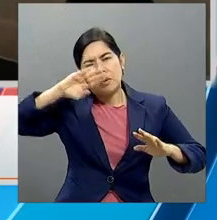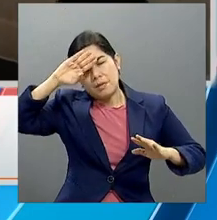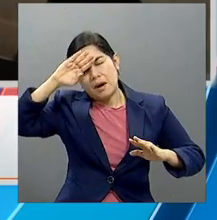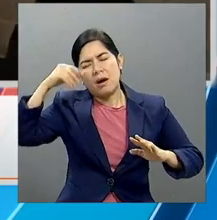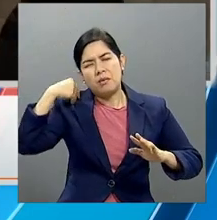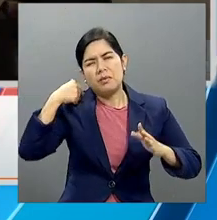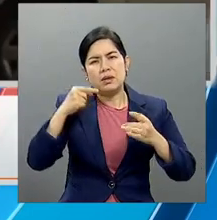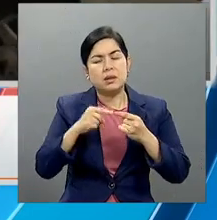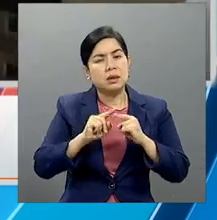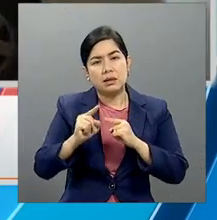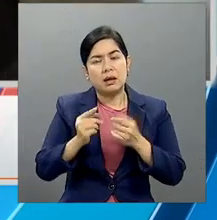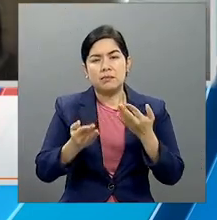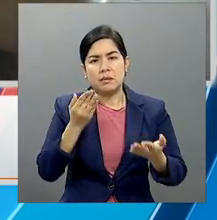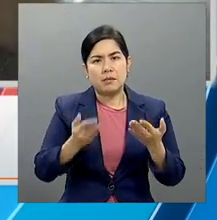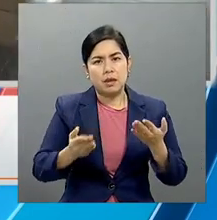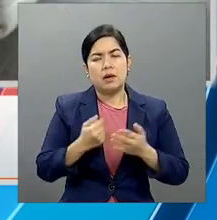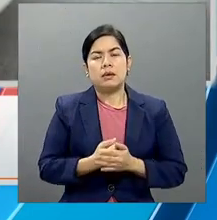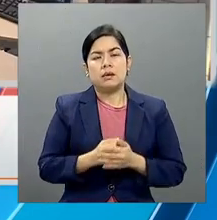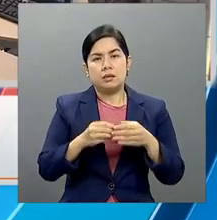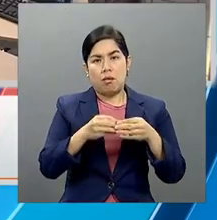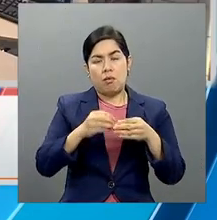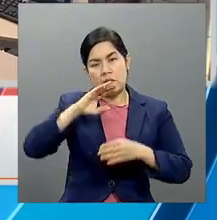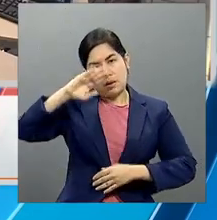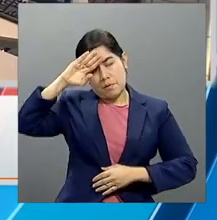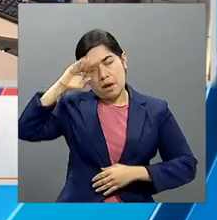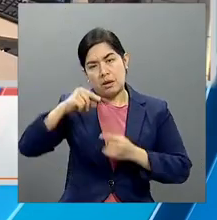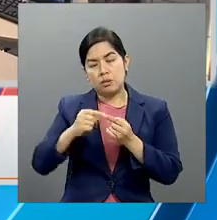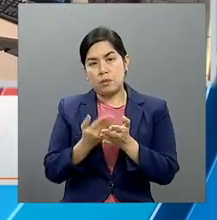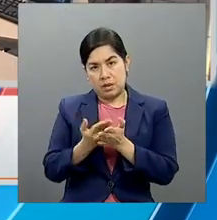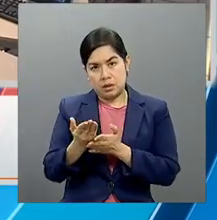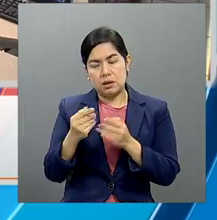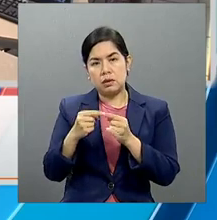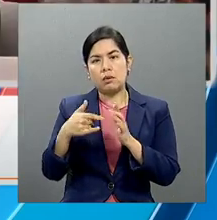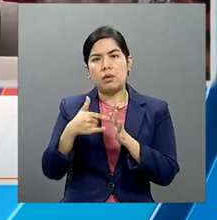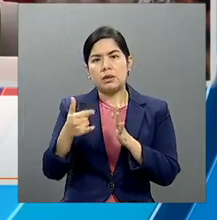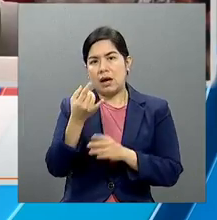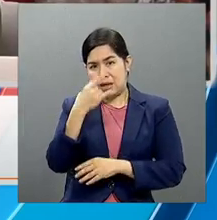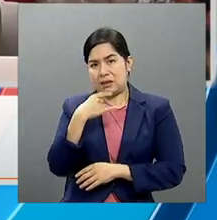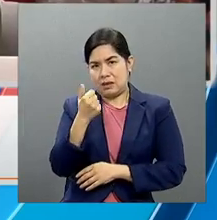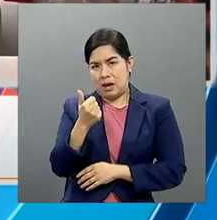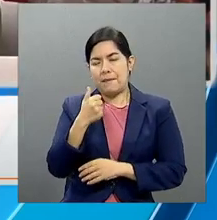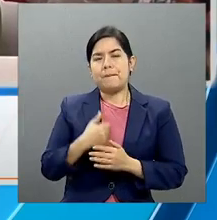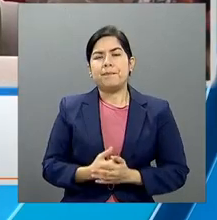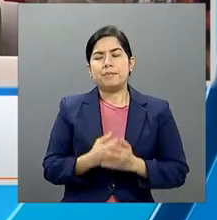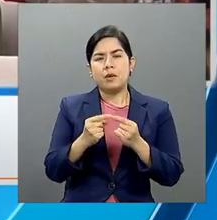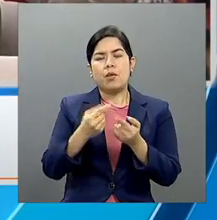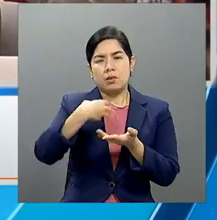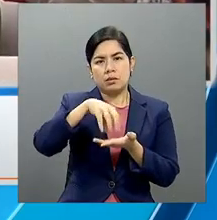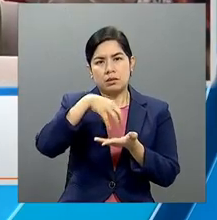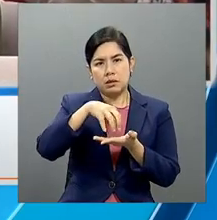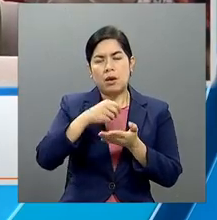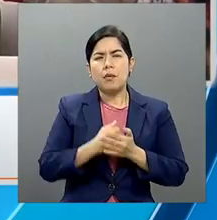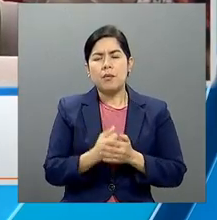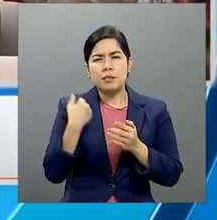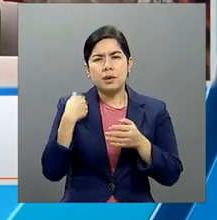นะครับคนไข้สามารถที่จะไปซื้อยาตามร้านขายยาได้เองอันนี้ก็จะมีรายงานมาว่าก็จะมีคนไข้เนี่ยไปรับการ